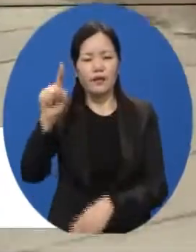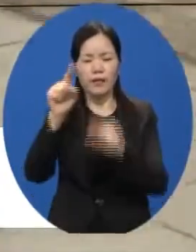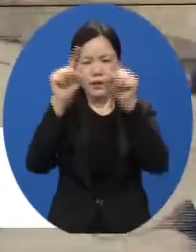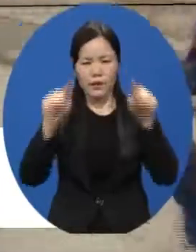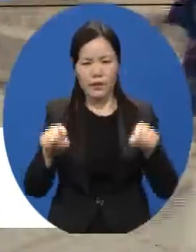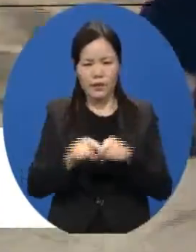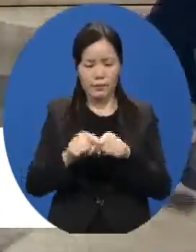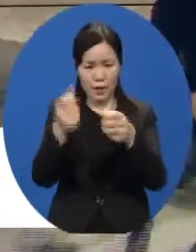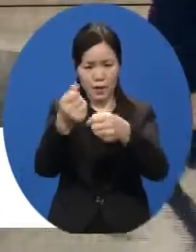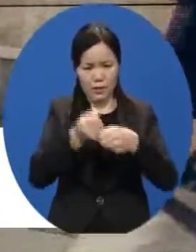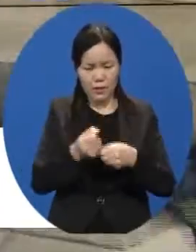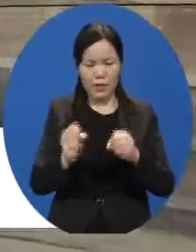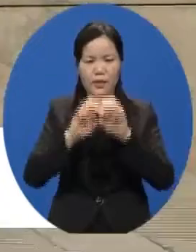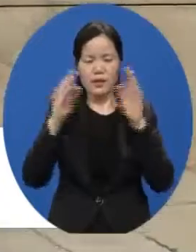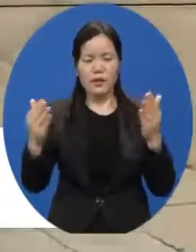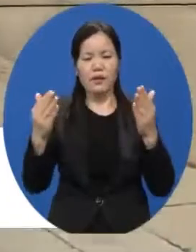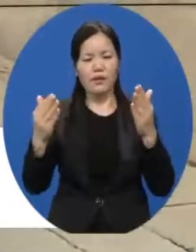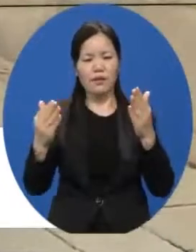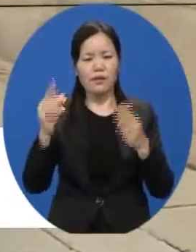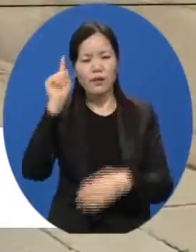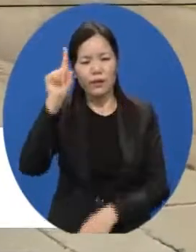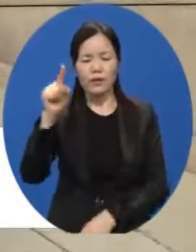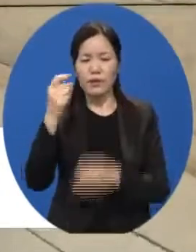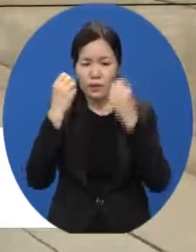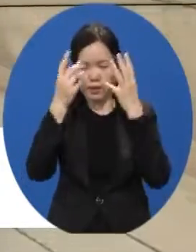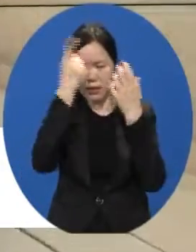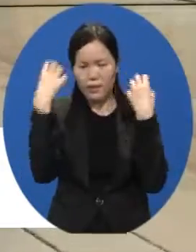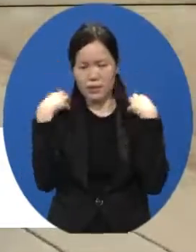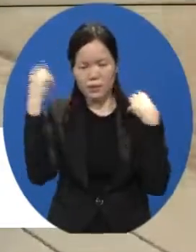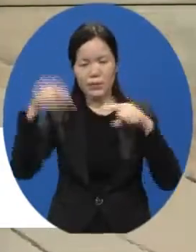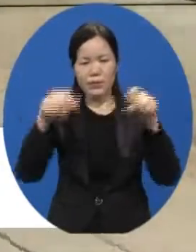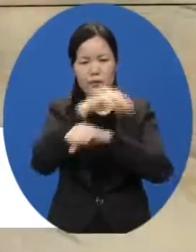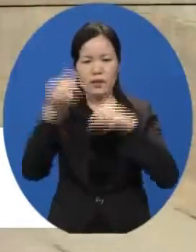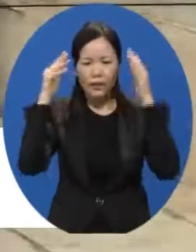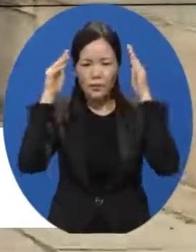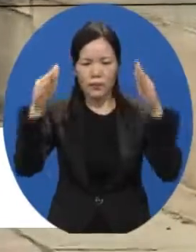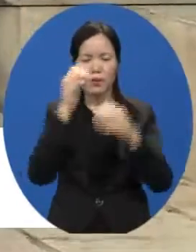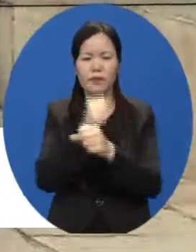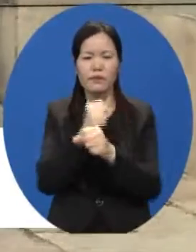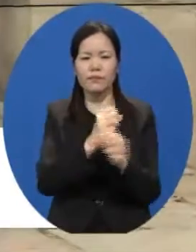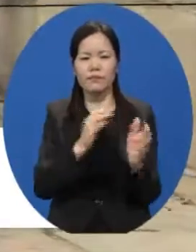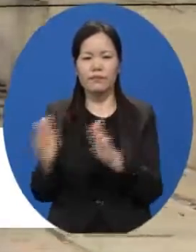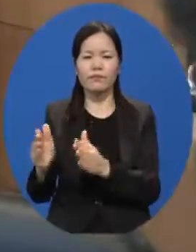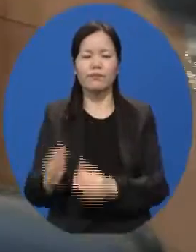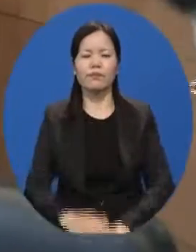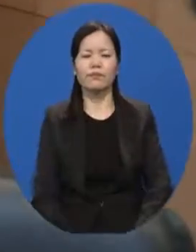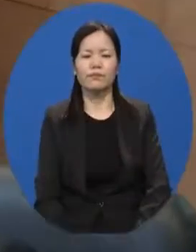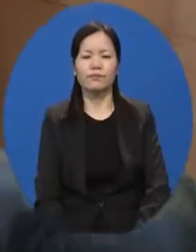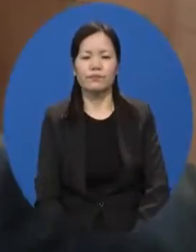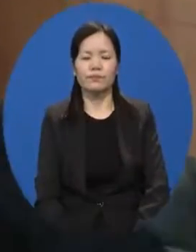현판식을 갖고 본격적으로 새 정부 방향 잡기에 들어갑니다. 정철호 기자입니다.